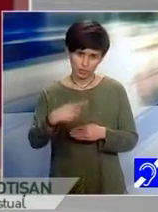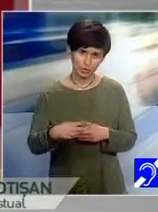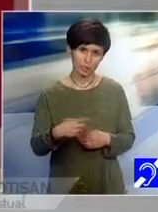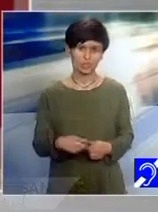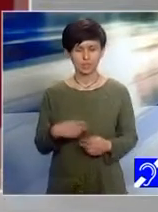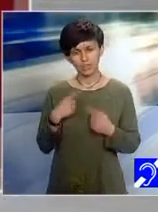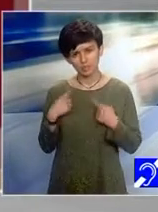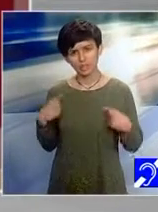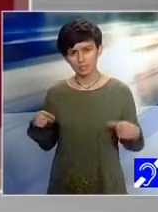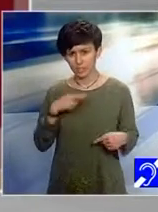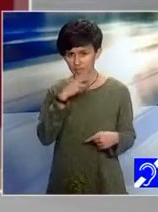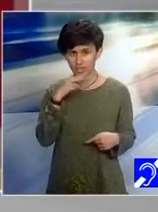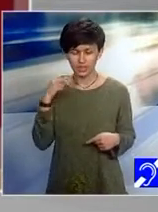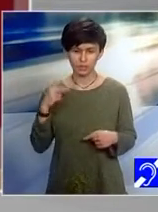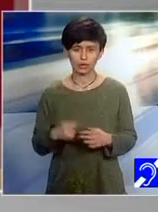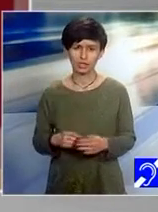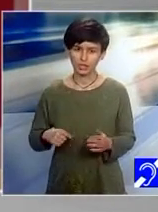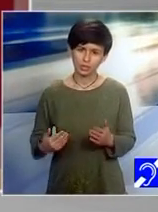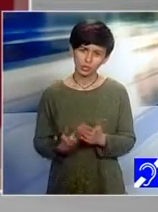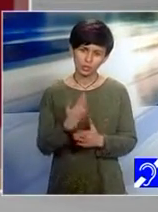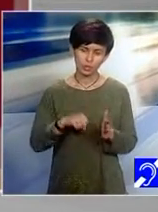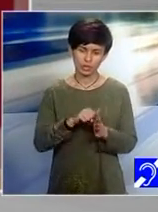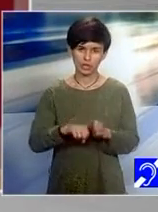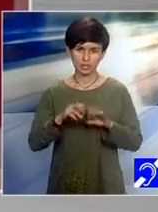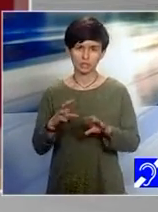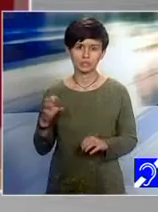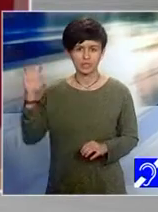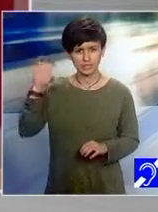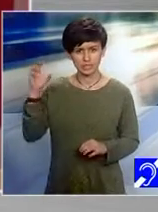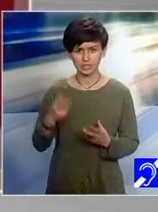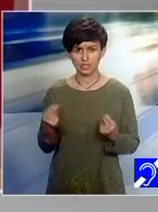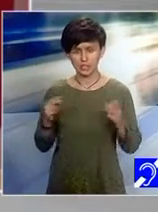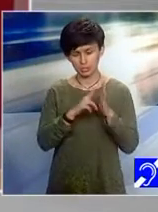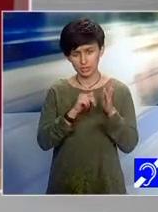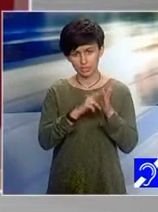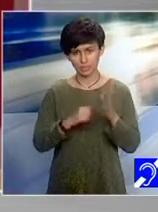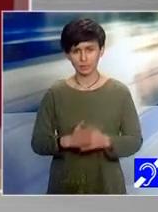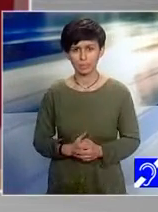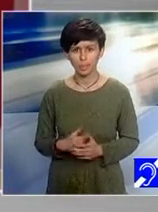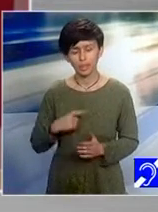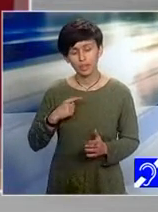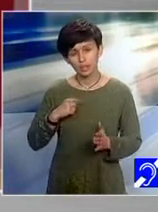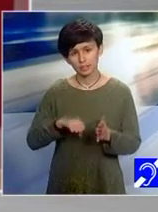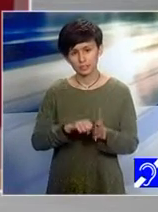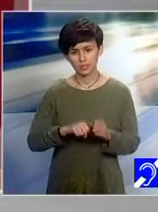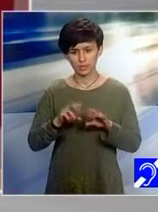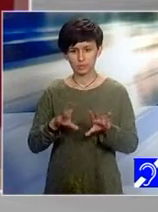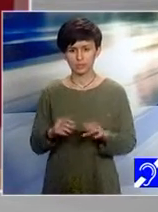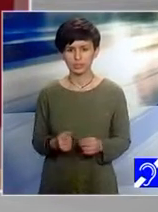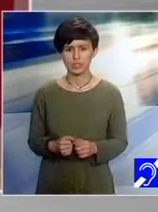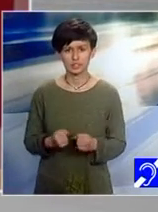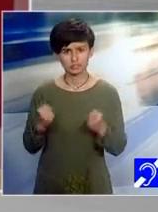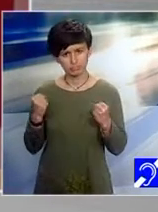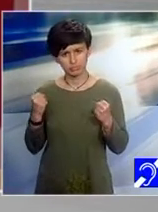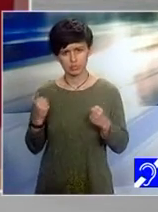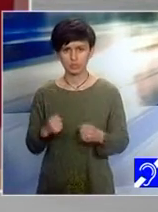luni, o nouă ediție a emisiunii Transilvania Policromă, o emisiune care stă sub semnul multiculturalității și al interculturalității,